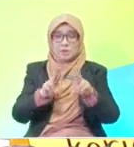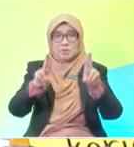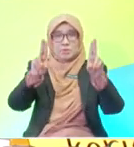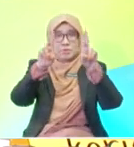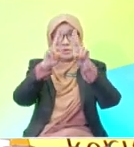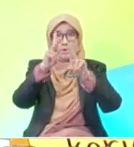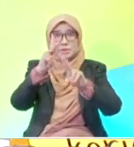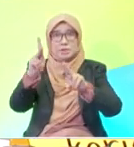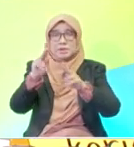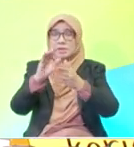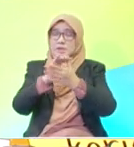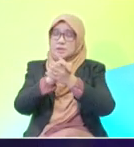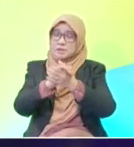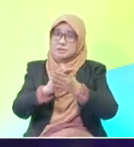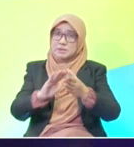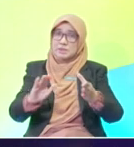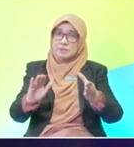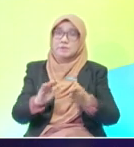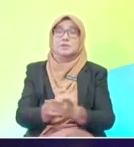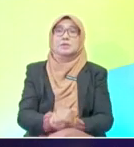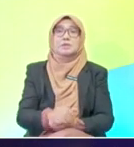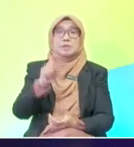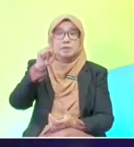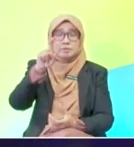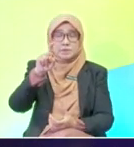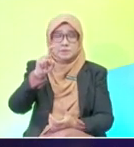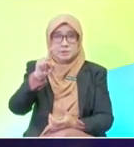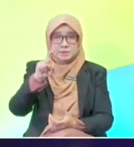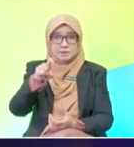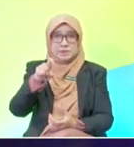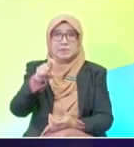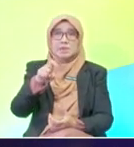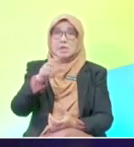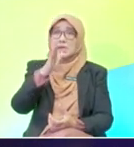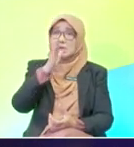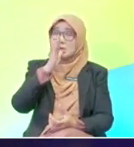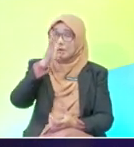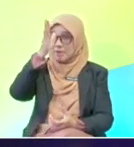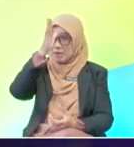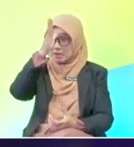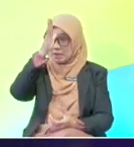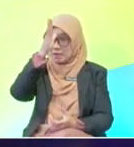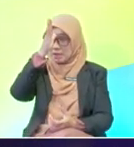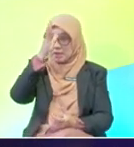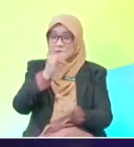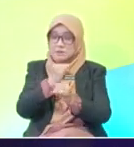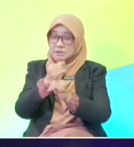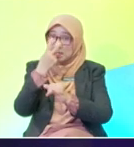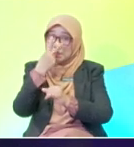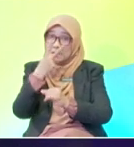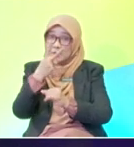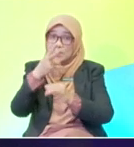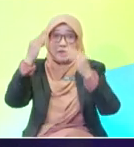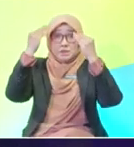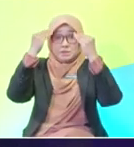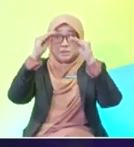keselamatan. Yang paling penting kena ada pengawasan orang yang lebih tua. Ya, betul. Perlunya ada pengawasan sama di ibu bapa ataupun guru-guru supaya kita nak elakkan